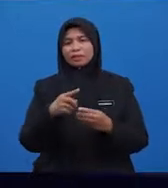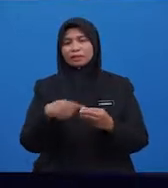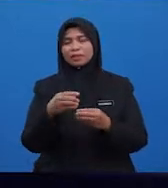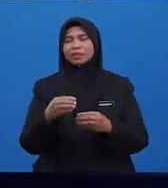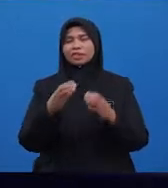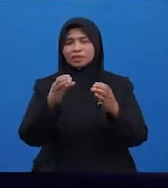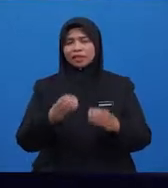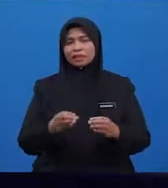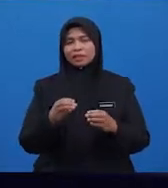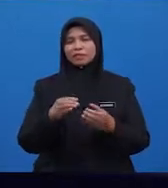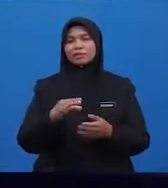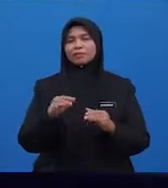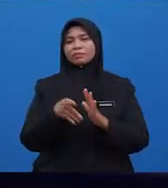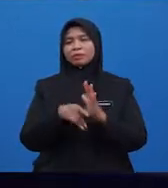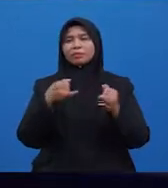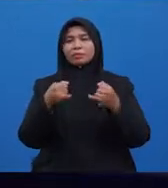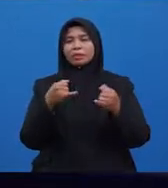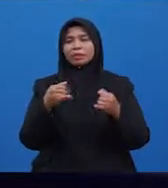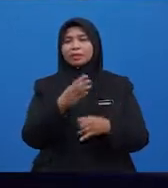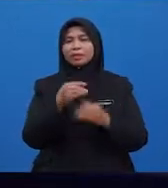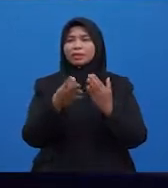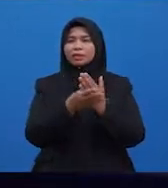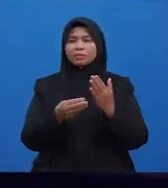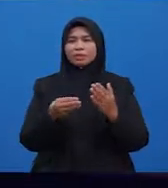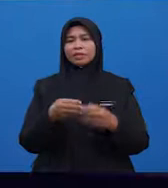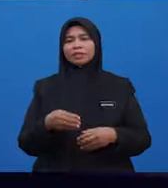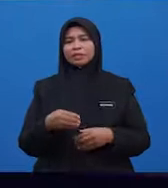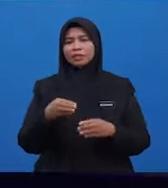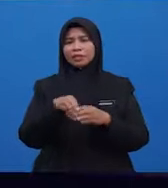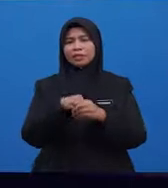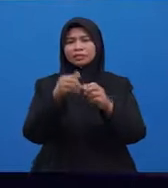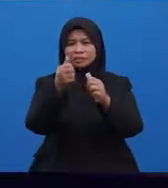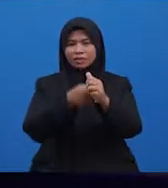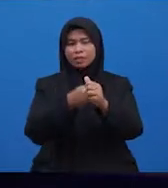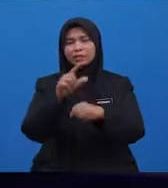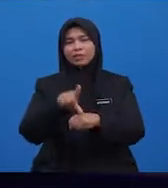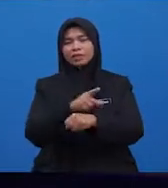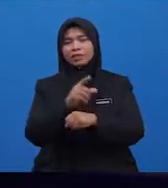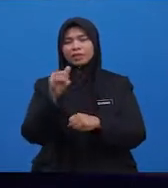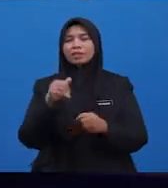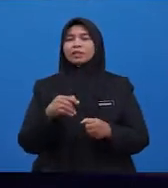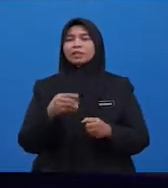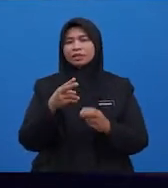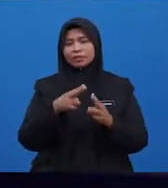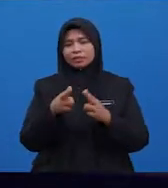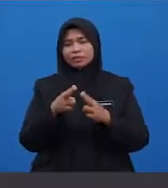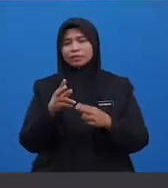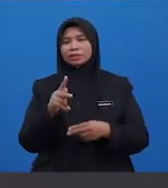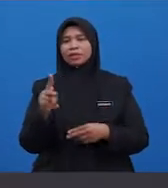strategi, permainan serta kemahiran teknikal dalam setiap latihan yang